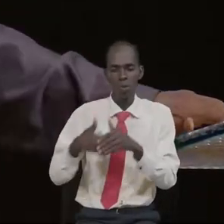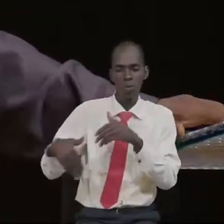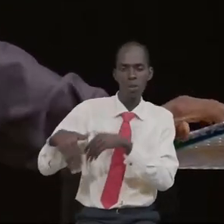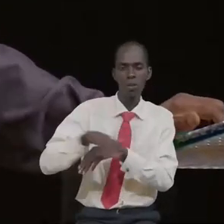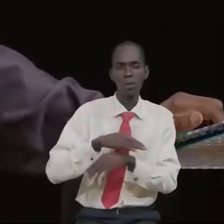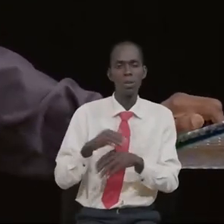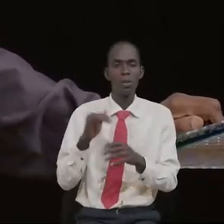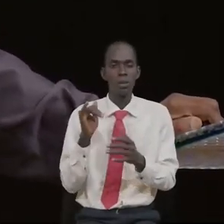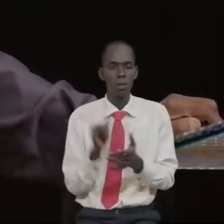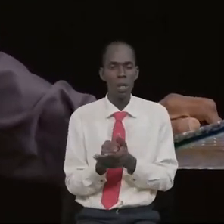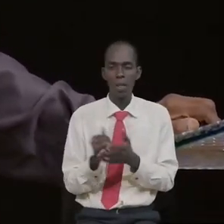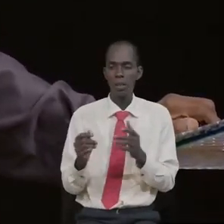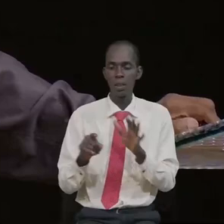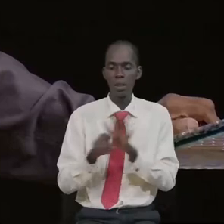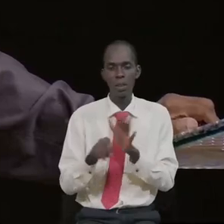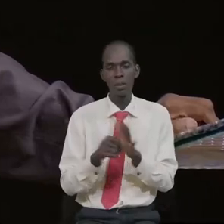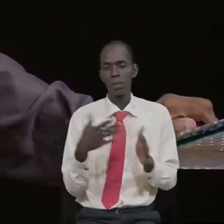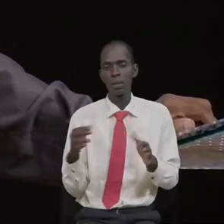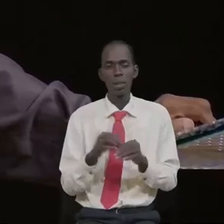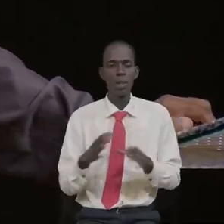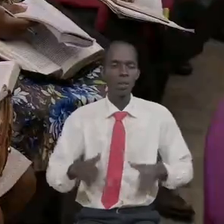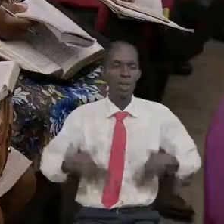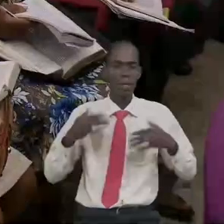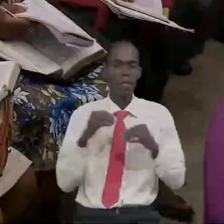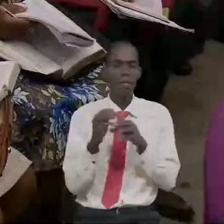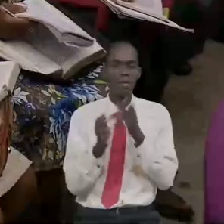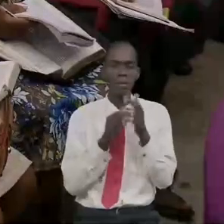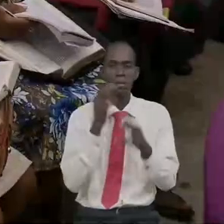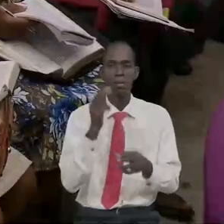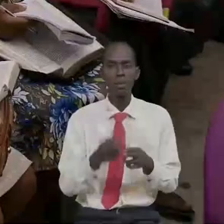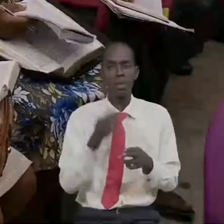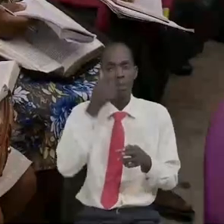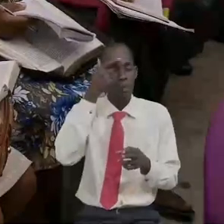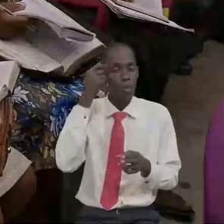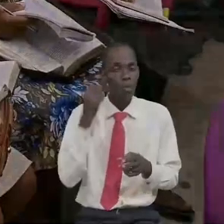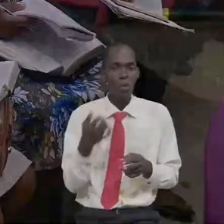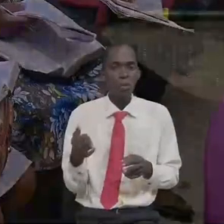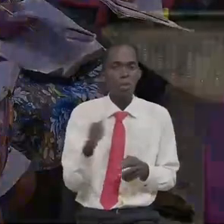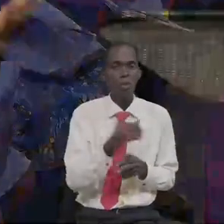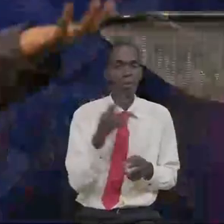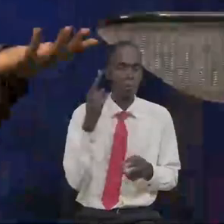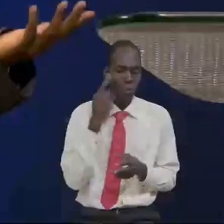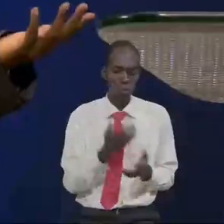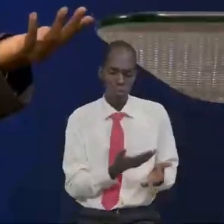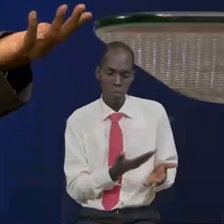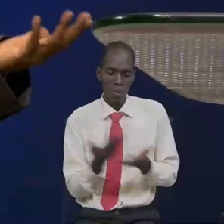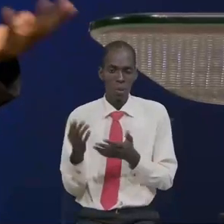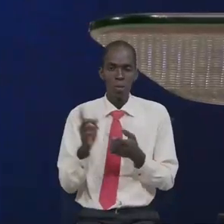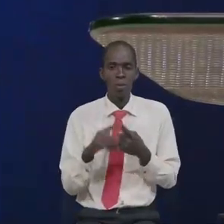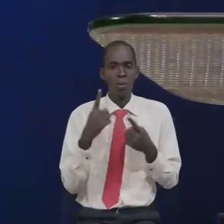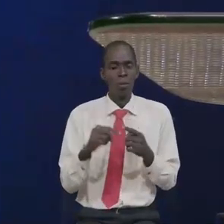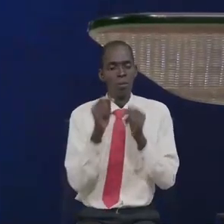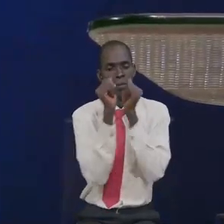renverser la chose négative dans votre vie au nom de Jésus-Christ. Parce qu'ils étaient jetés en prison, c'est pourquoi